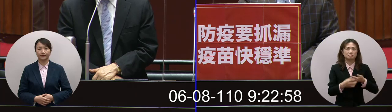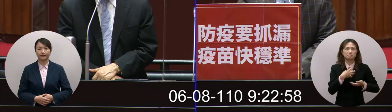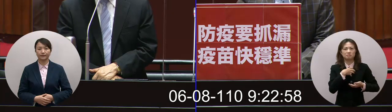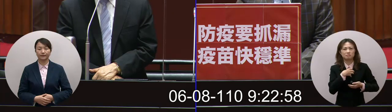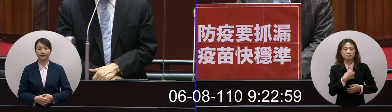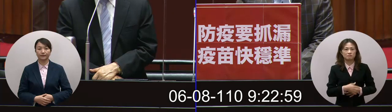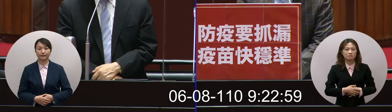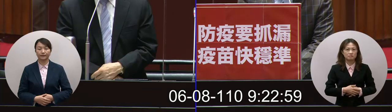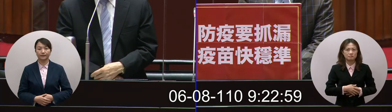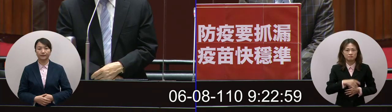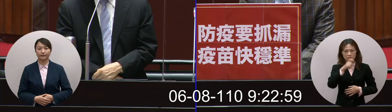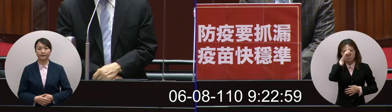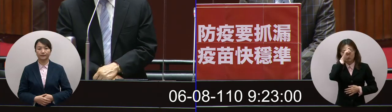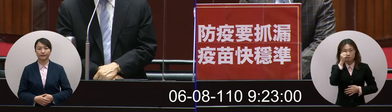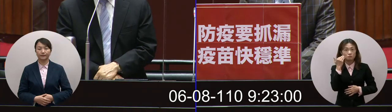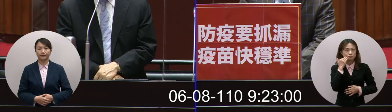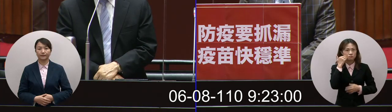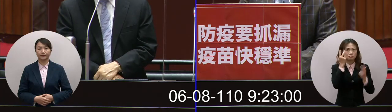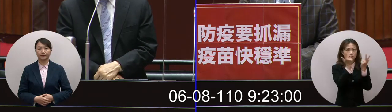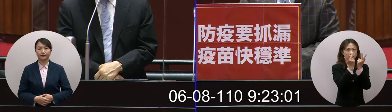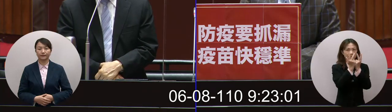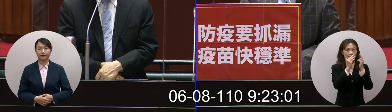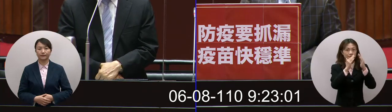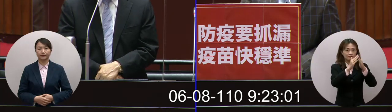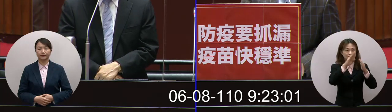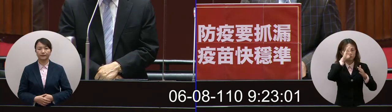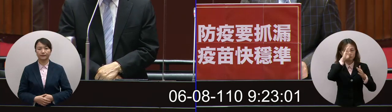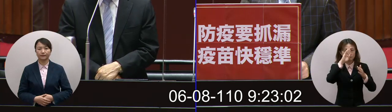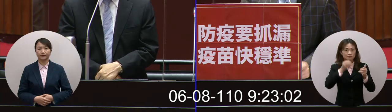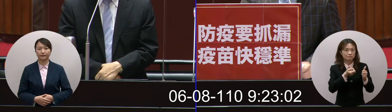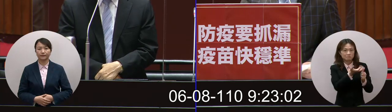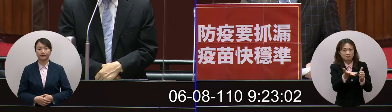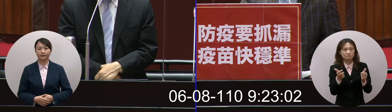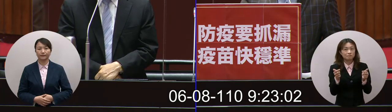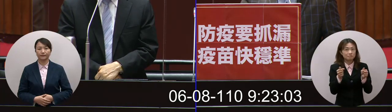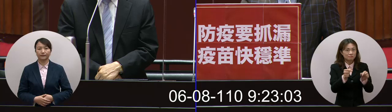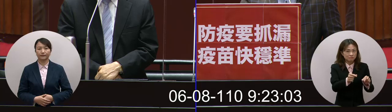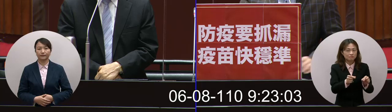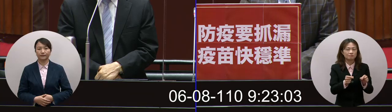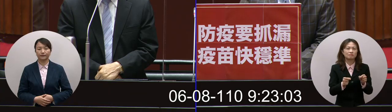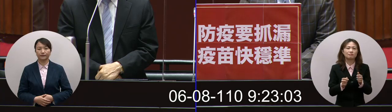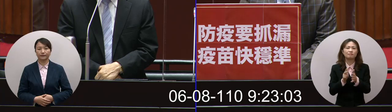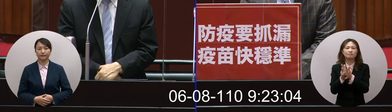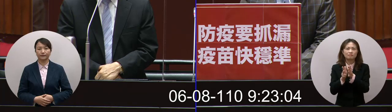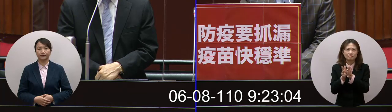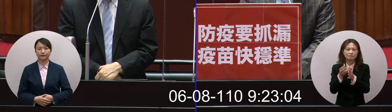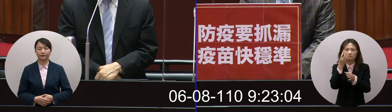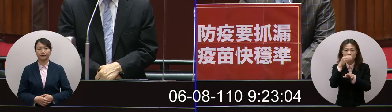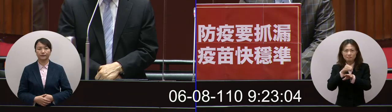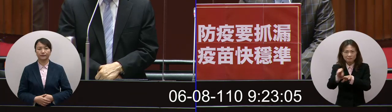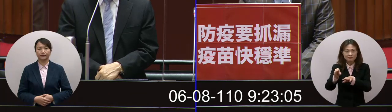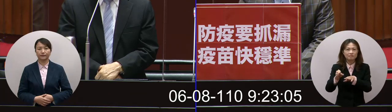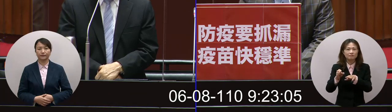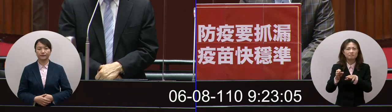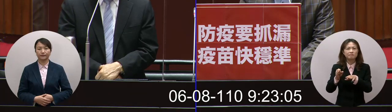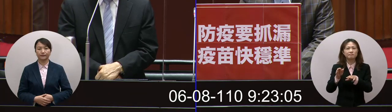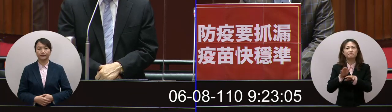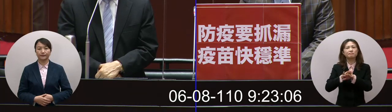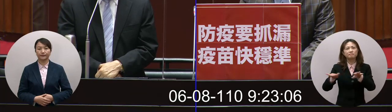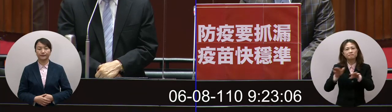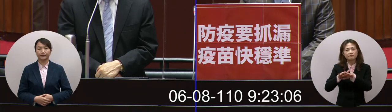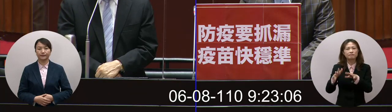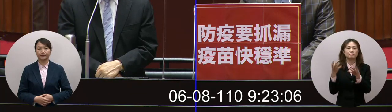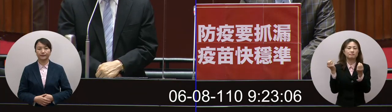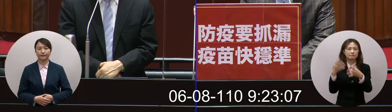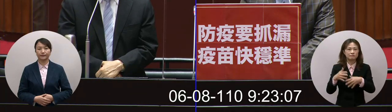望讲新北的疫情若安定、稳定，吼、哦，大家都唔免烦恼啥物高铁、台铁要开，啊，巴掌节要过无这个问题，啊，早一天